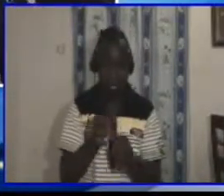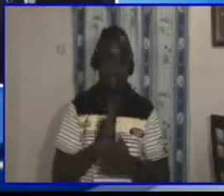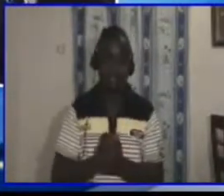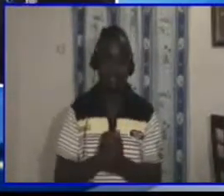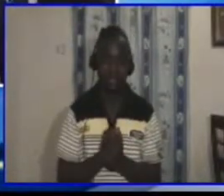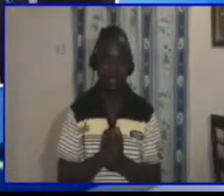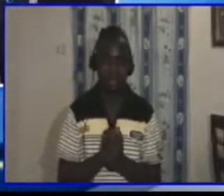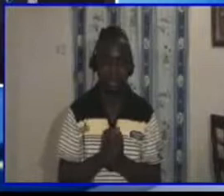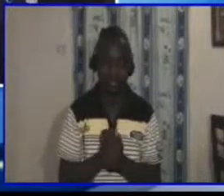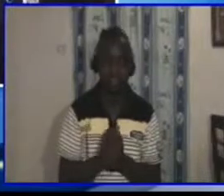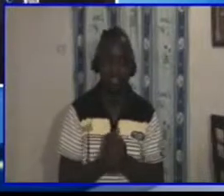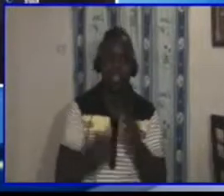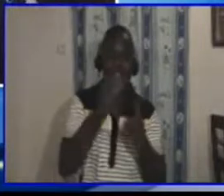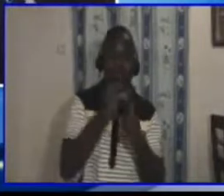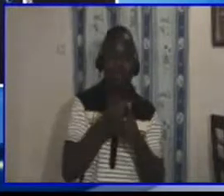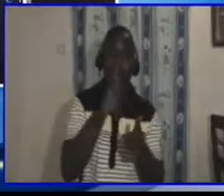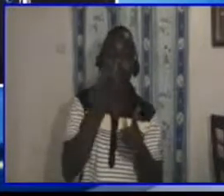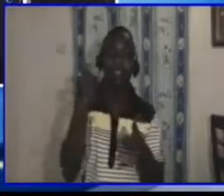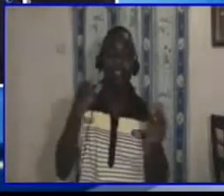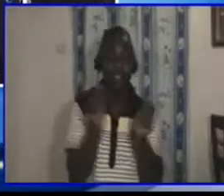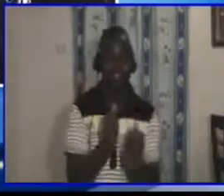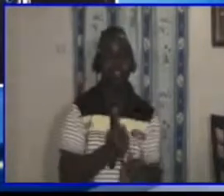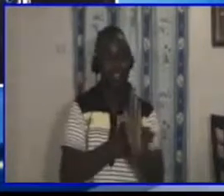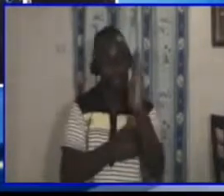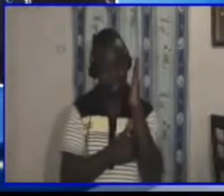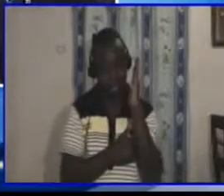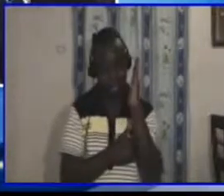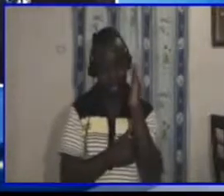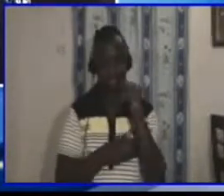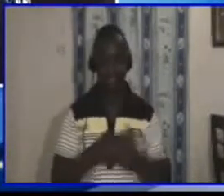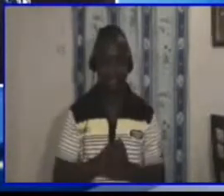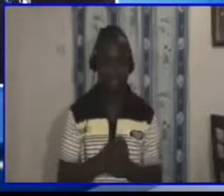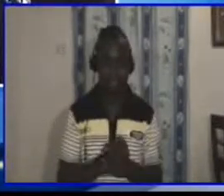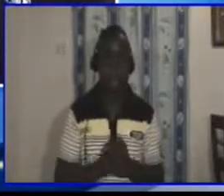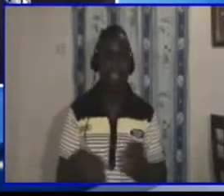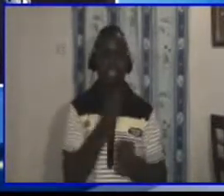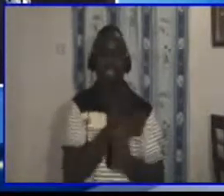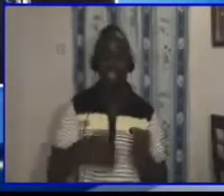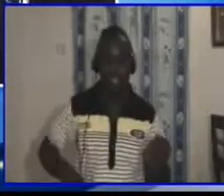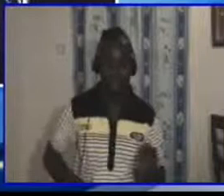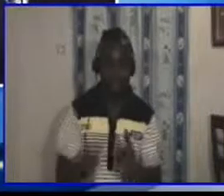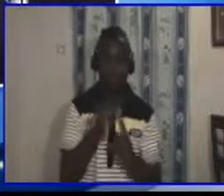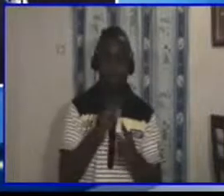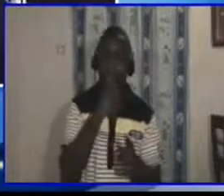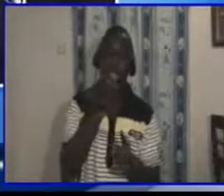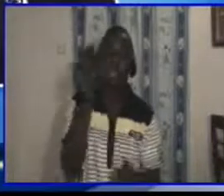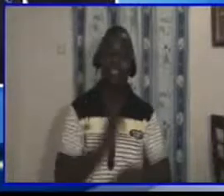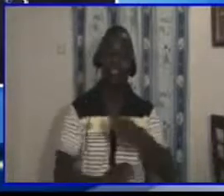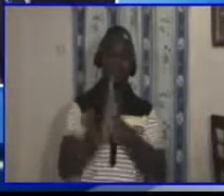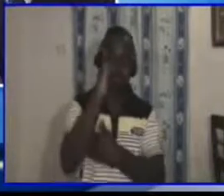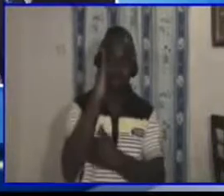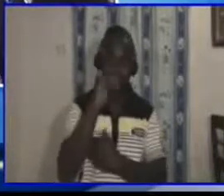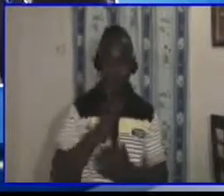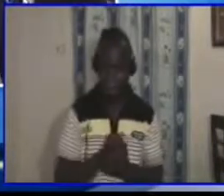giovanni nel principio era la parola e la parola